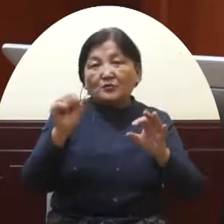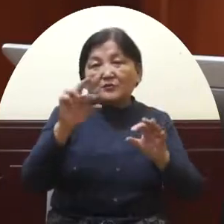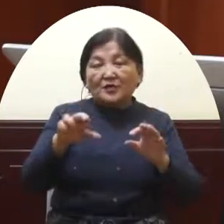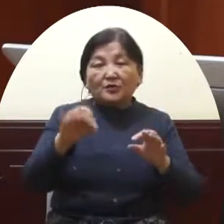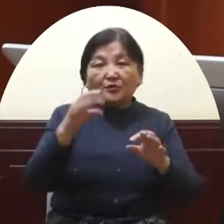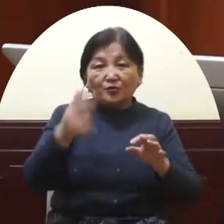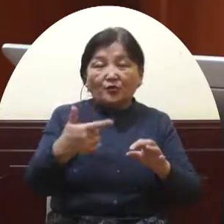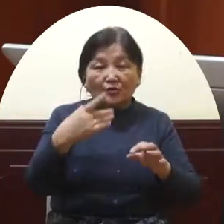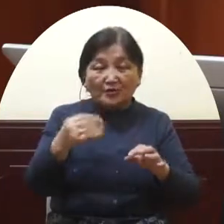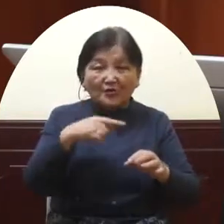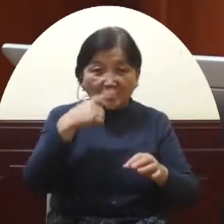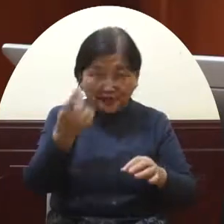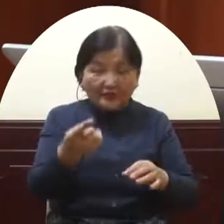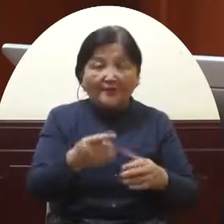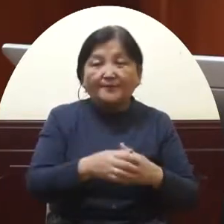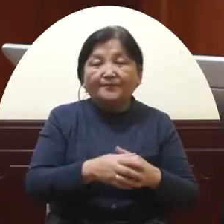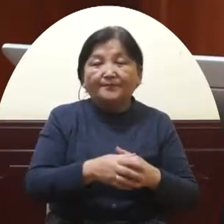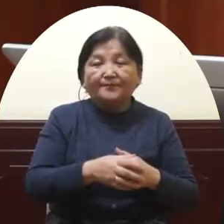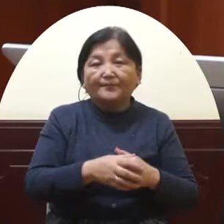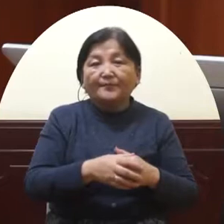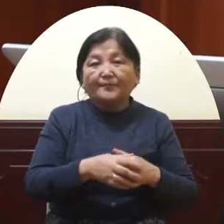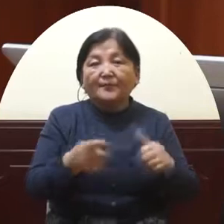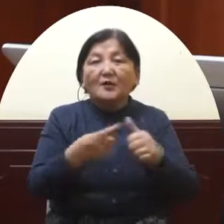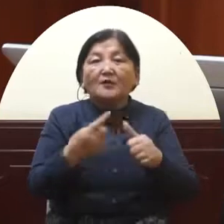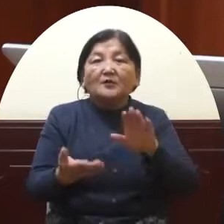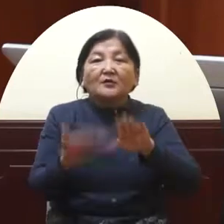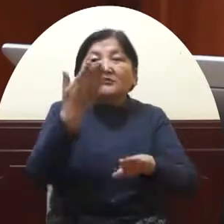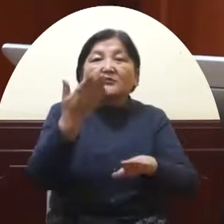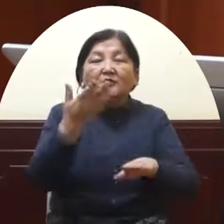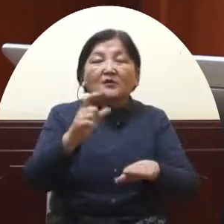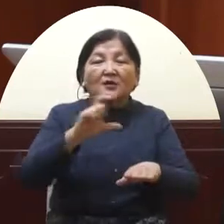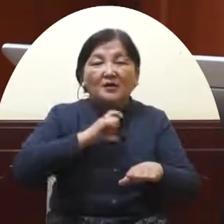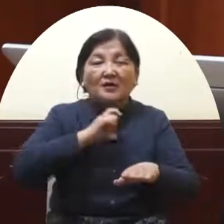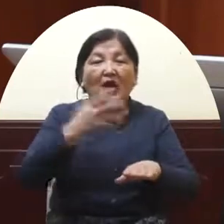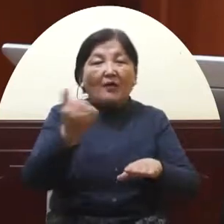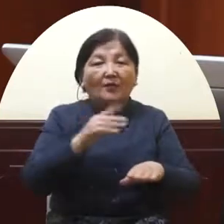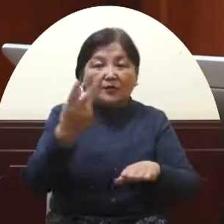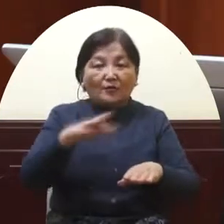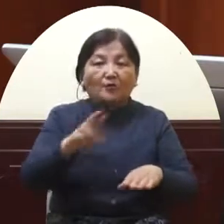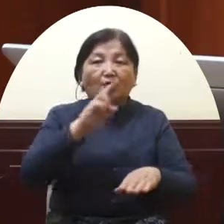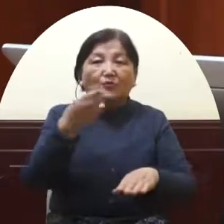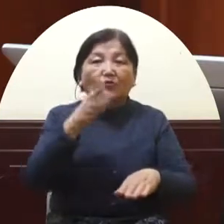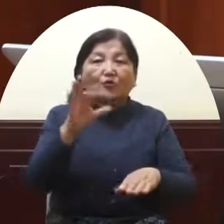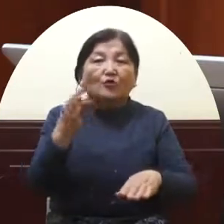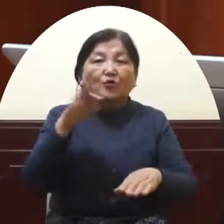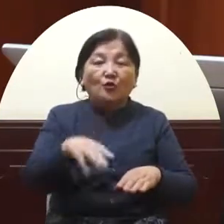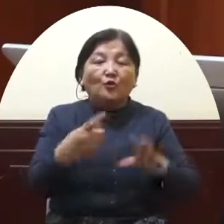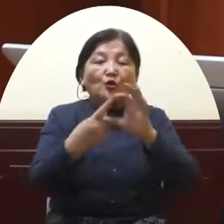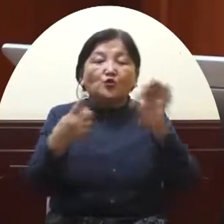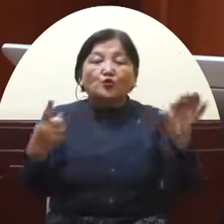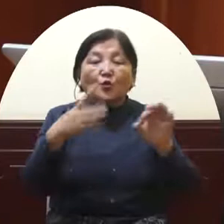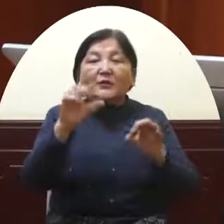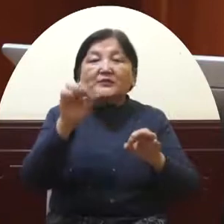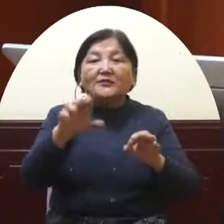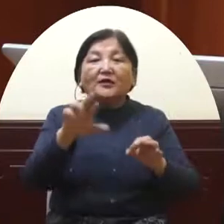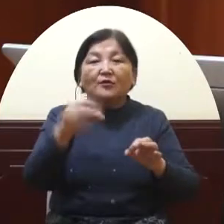цаггээ зарлчлаа нэр дэвшигчийн босго. Нэр дэвшиг эрх квота авахын тулд улс төрийн намууд нэр дэвшигчид намдаа нэр дэвшигчид 100